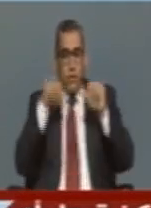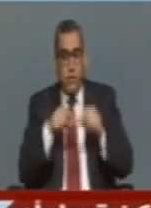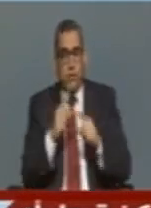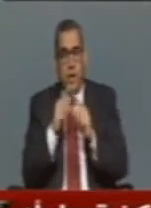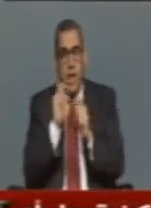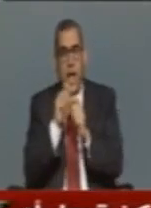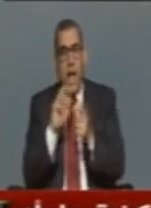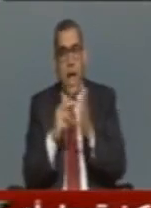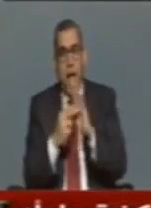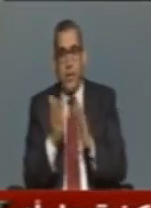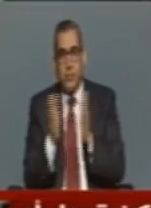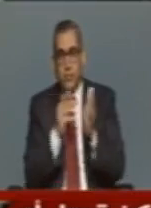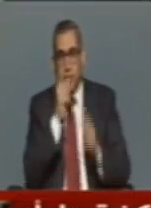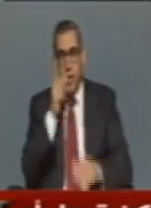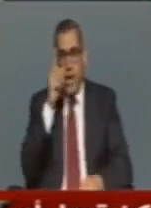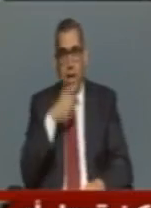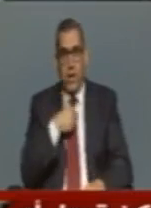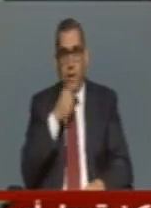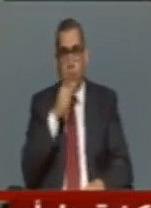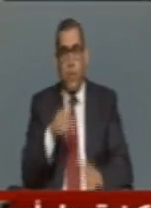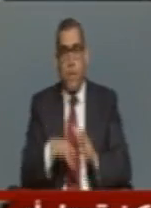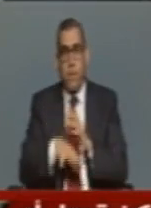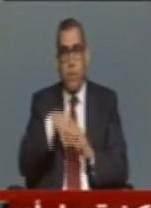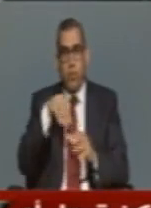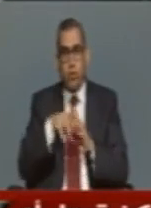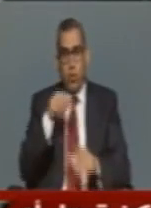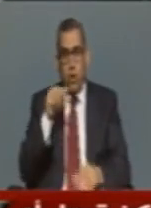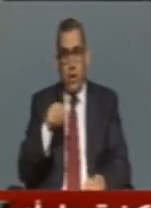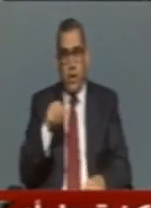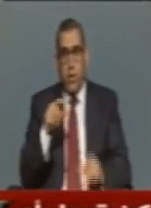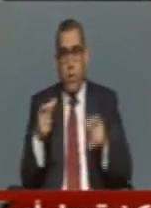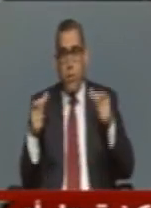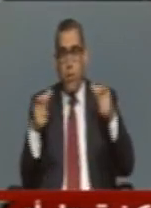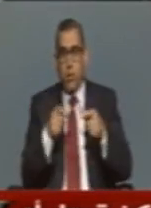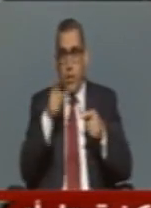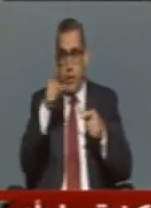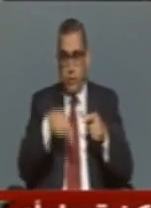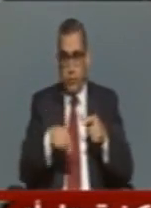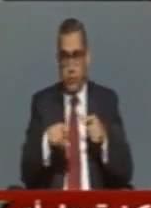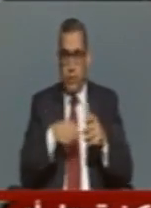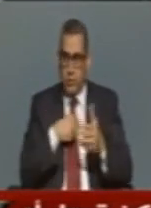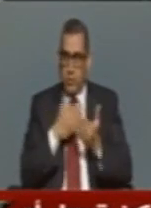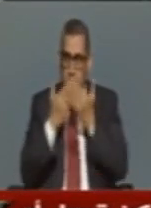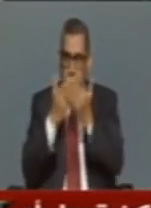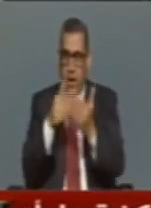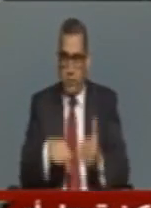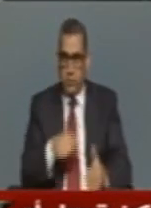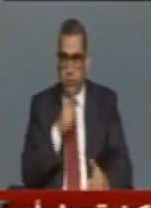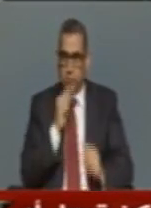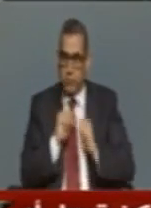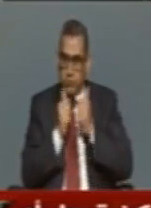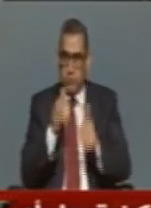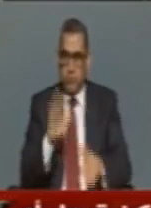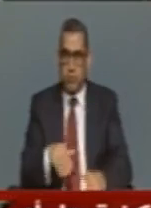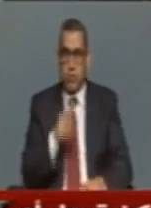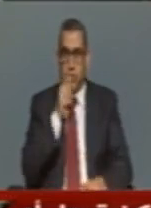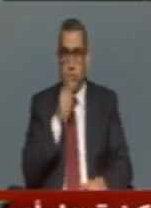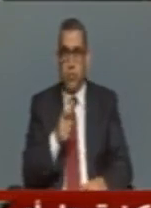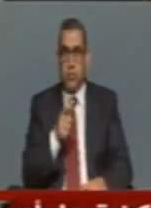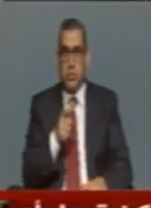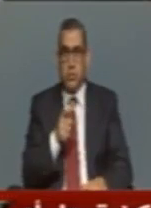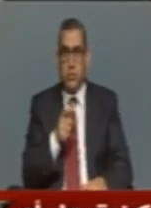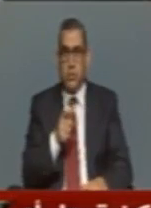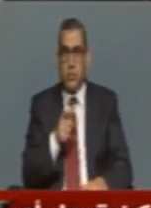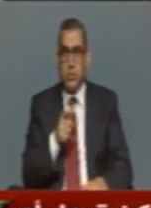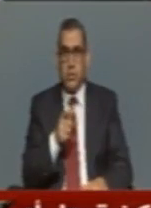للفكره، لكن انا المشروع المؤتمر اللي انتوا عايزين تعملوه انا معاكم فيه ونحضره، بس كنت عايزك تقول لي لو انت المدارس